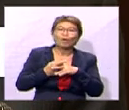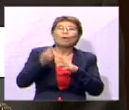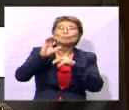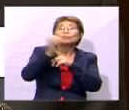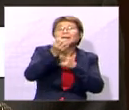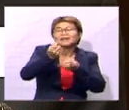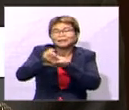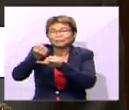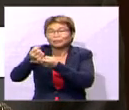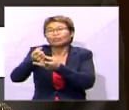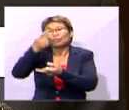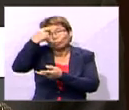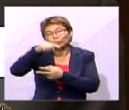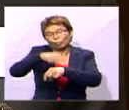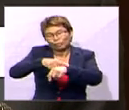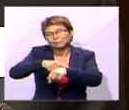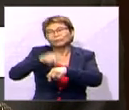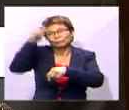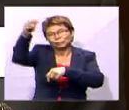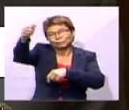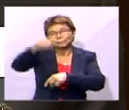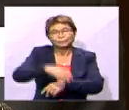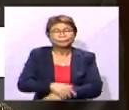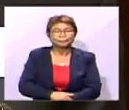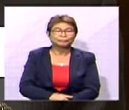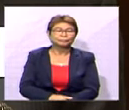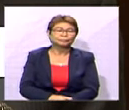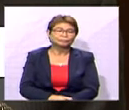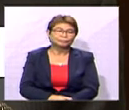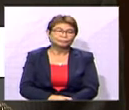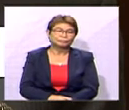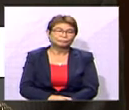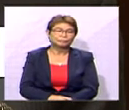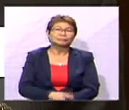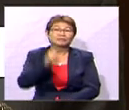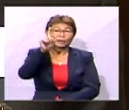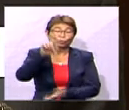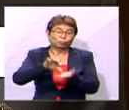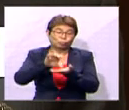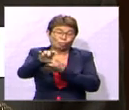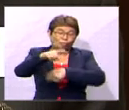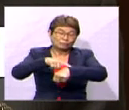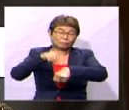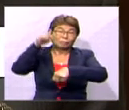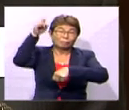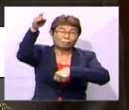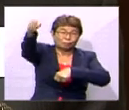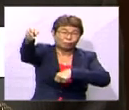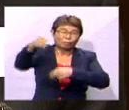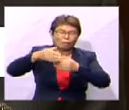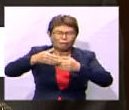penjimatan untuk jangka masa yang panjang inialah satu pelaburan jangka Masa panjang